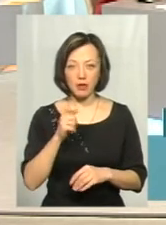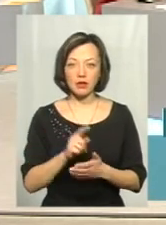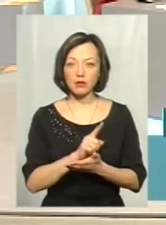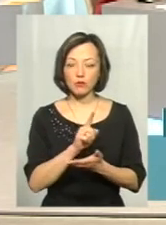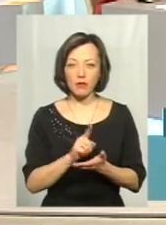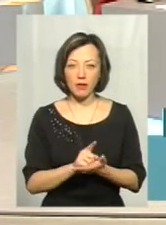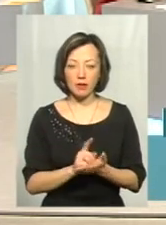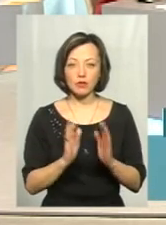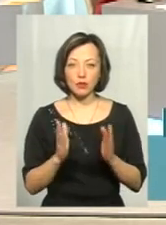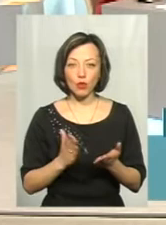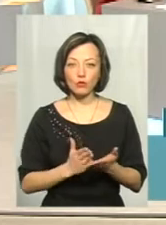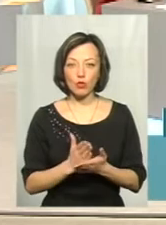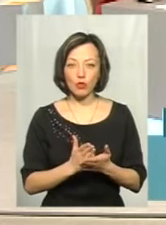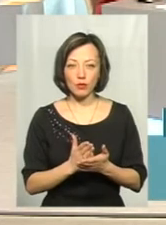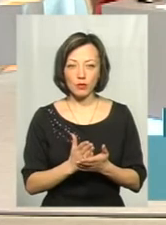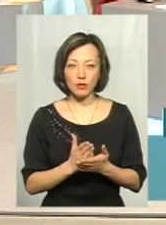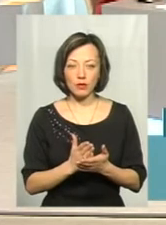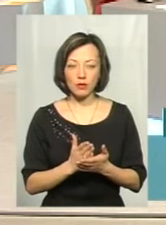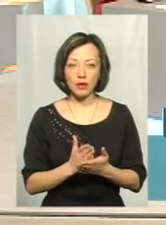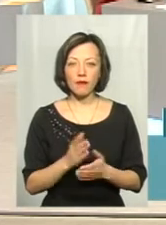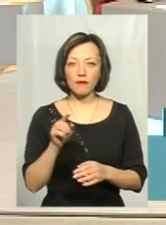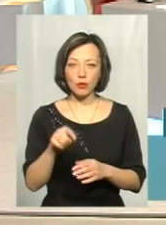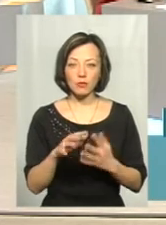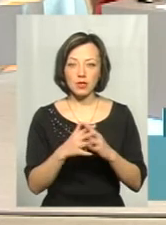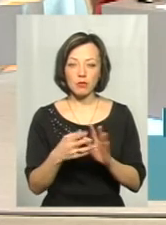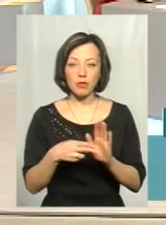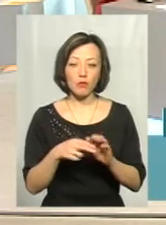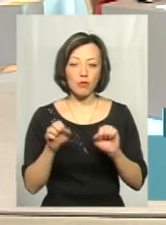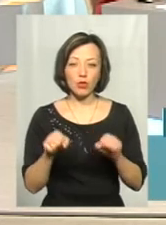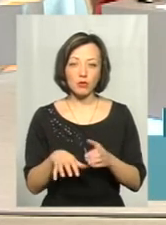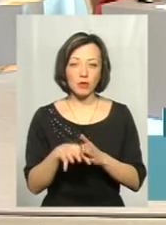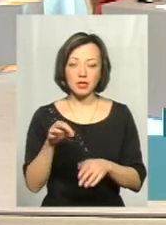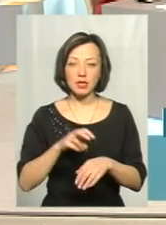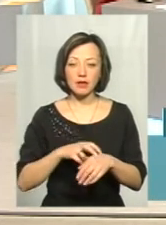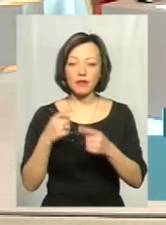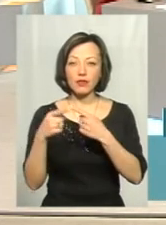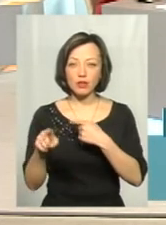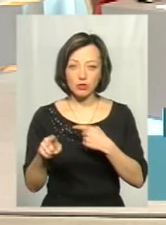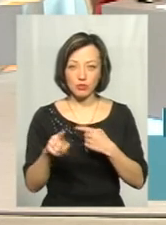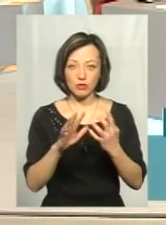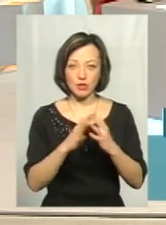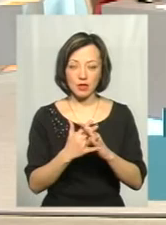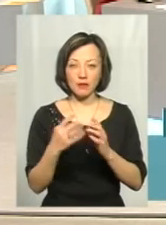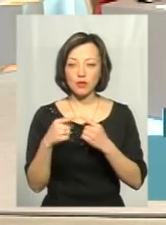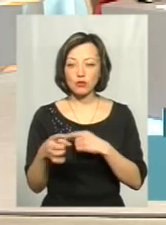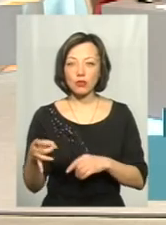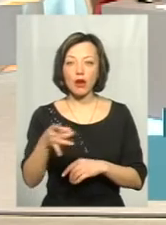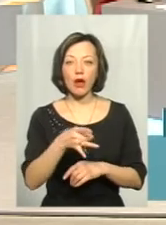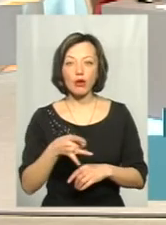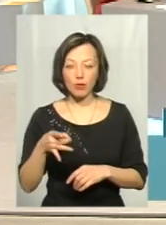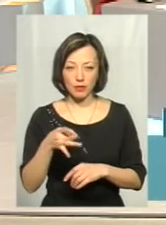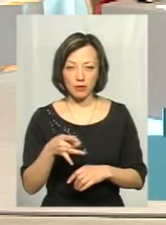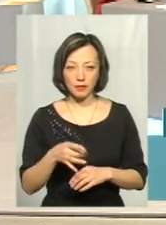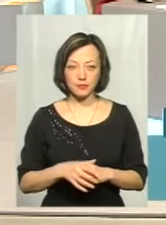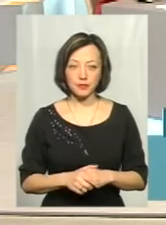буде обслуговуватися власне в тому селі, якому він прописаний. Тобто він може собі брати лікаря в іншій амбулаторії, в іншому селі, в іншому районі